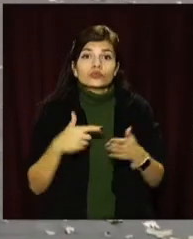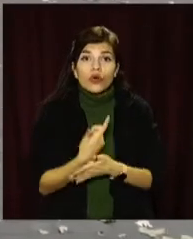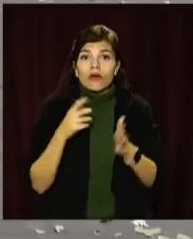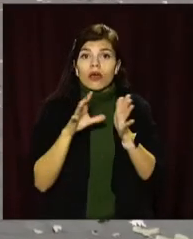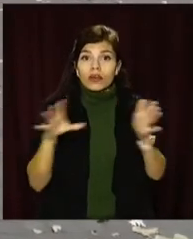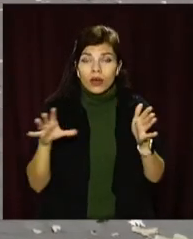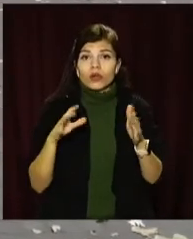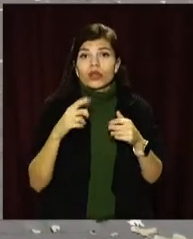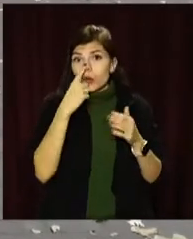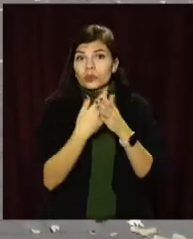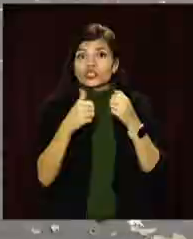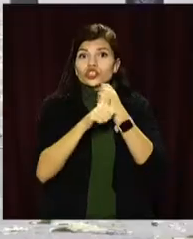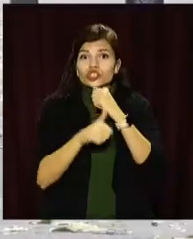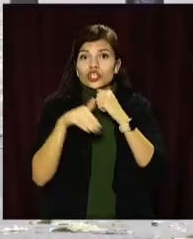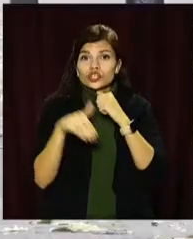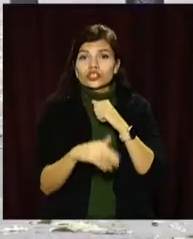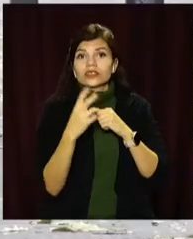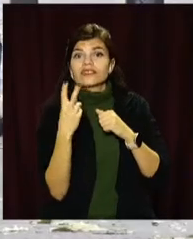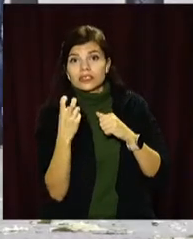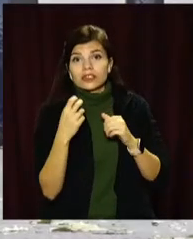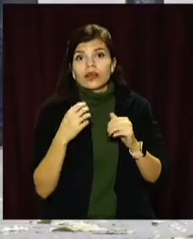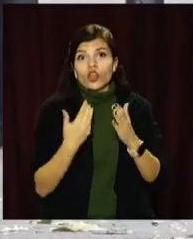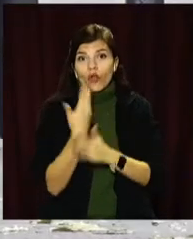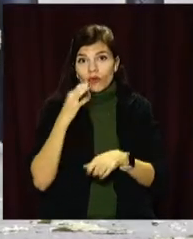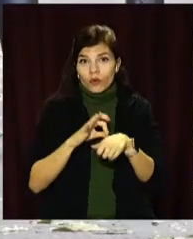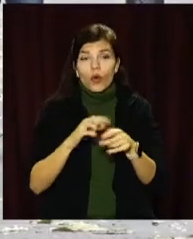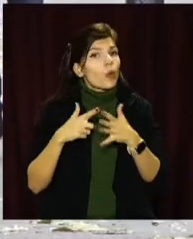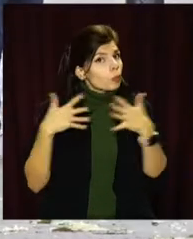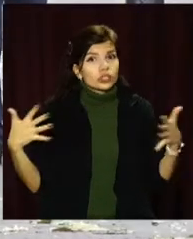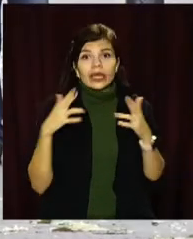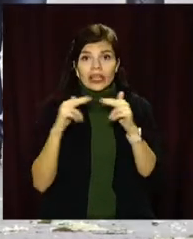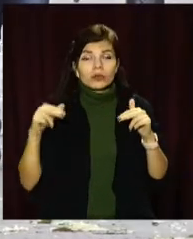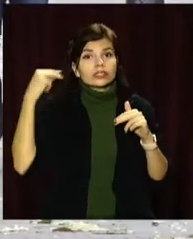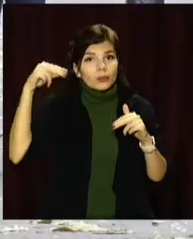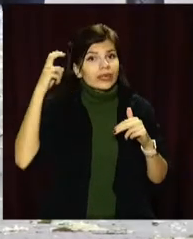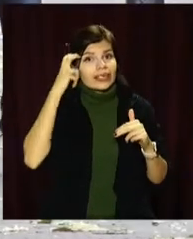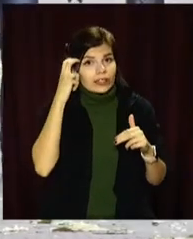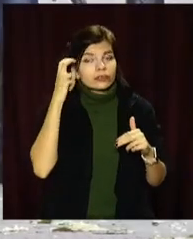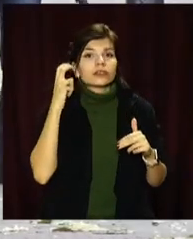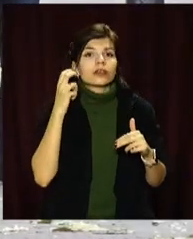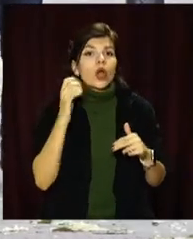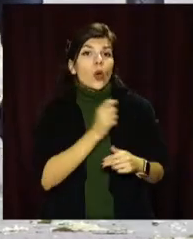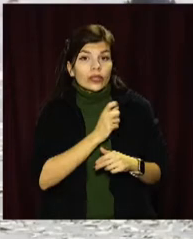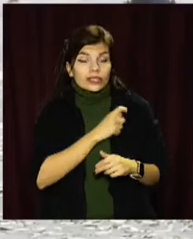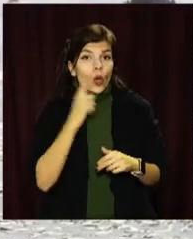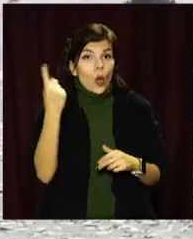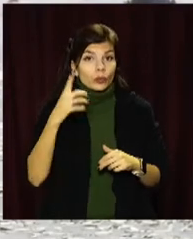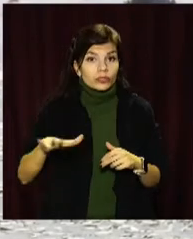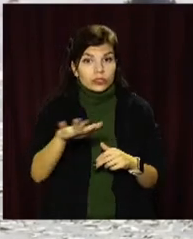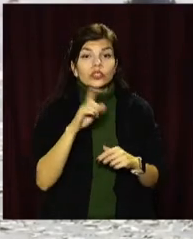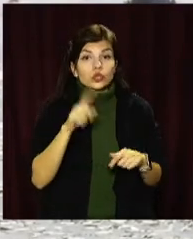антирекорд – понад 16 200 нових хворих. Найбільше у Дніпропетровській, Запорізькій, Київській, Одеській областях